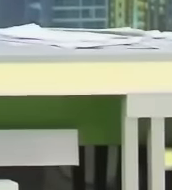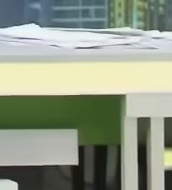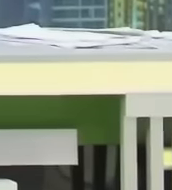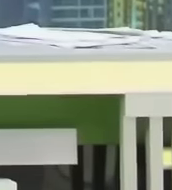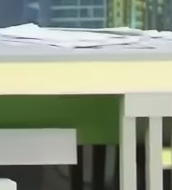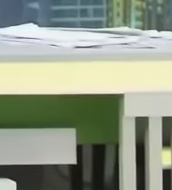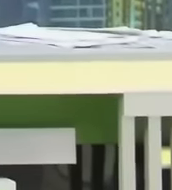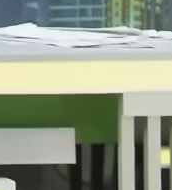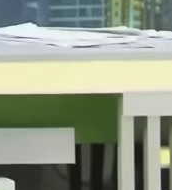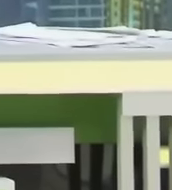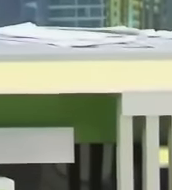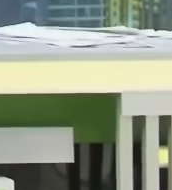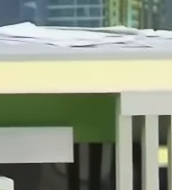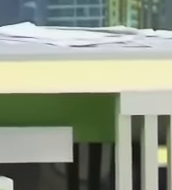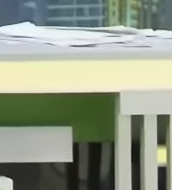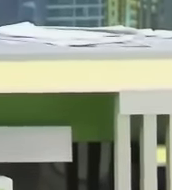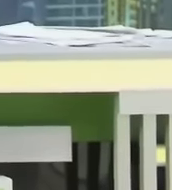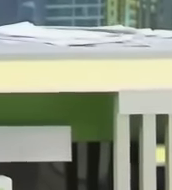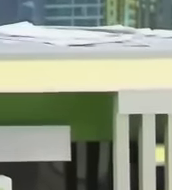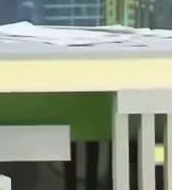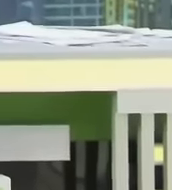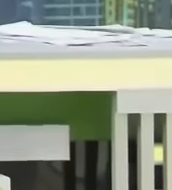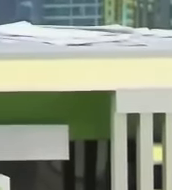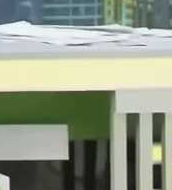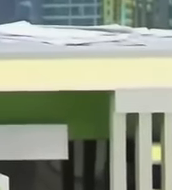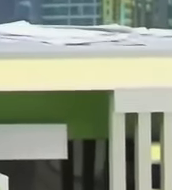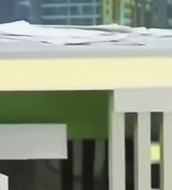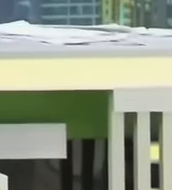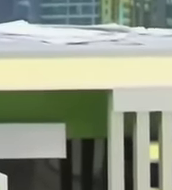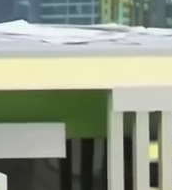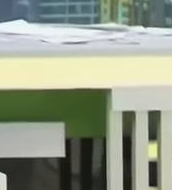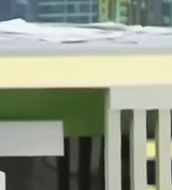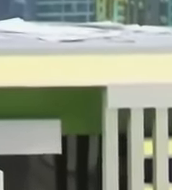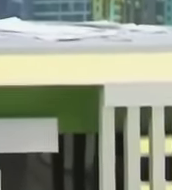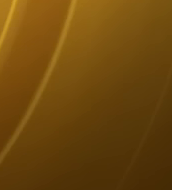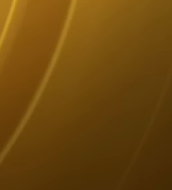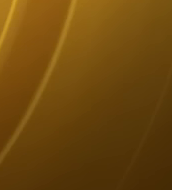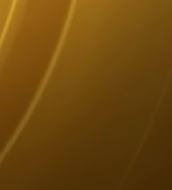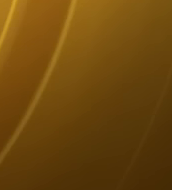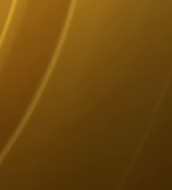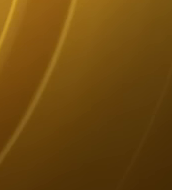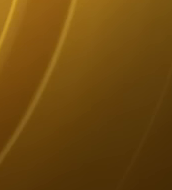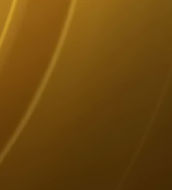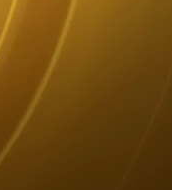อยเอกธรรมนัสปราศัยผิดกฎหมายเลือกตั้ง เดี๋ยวกลับมาช่วงหน้าร้อนแรงแน่นอน ค่ะ